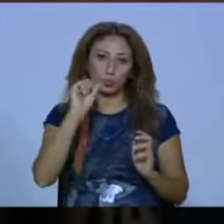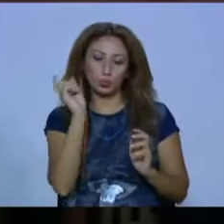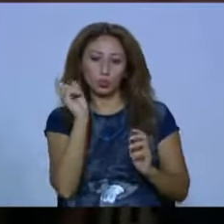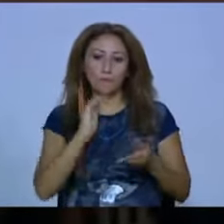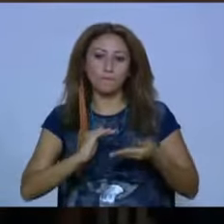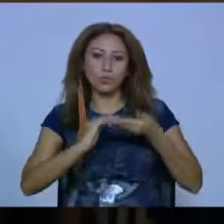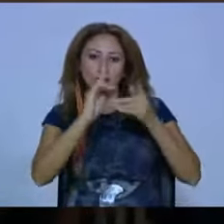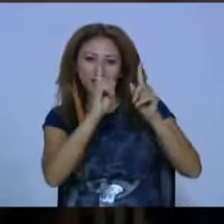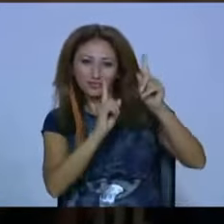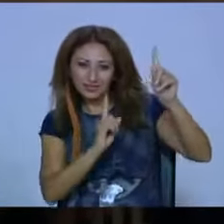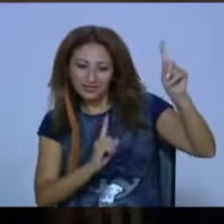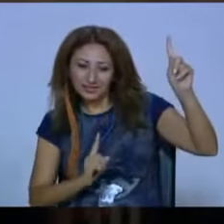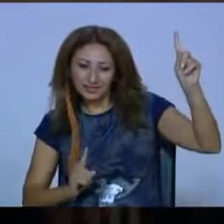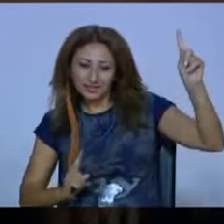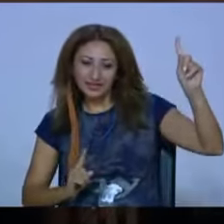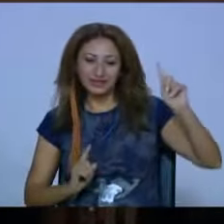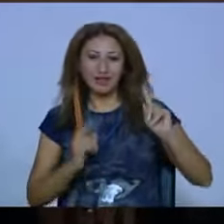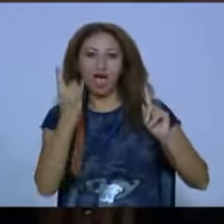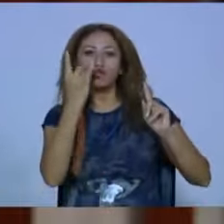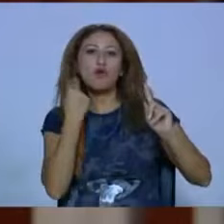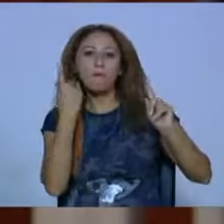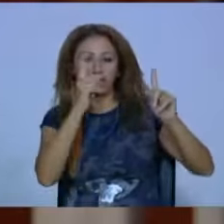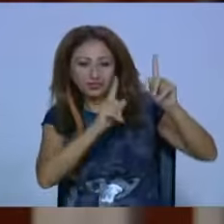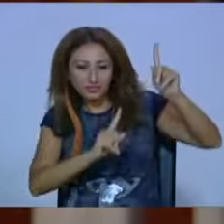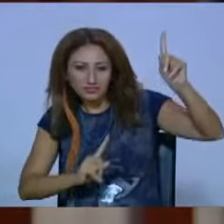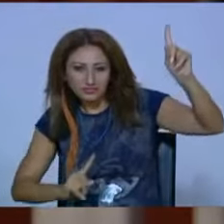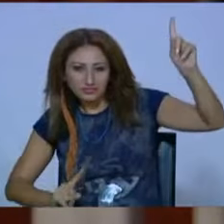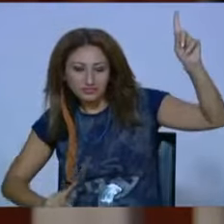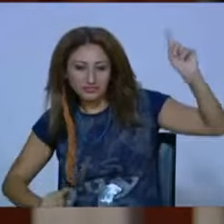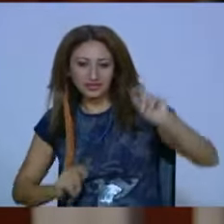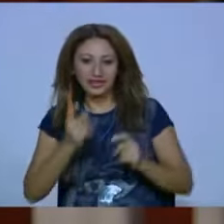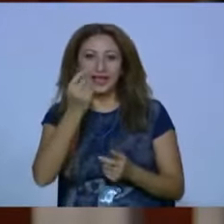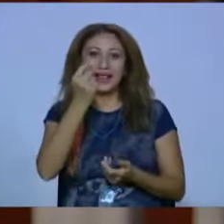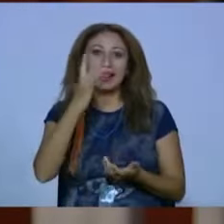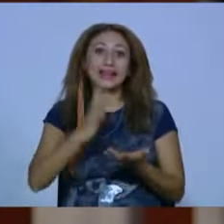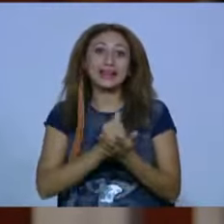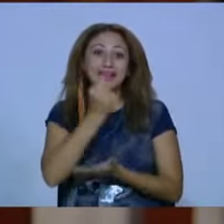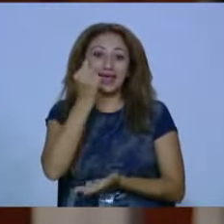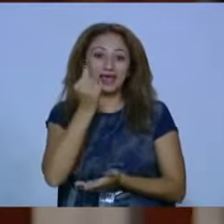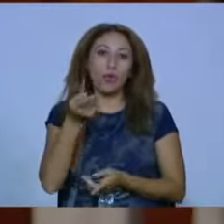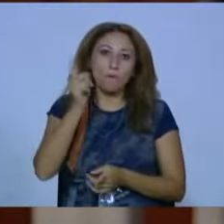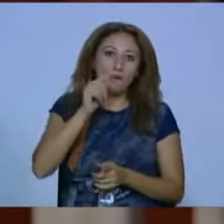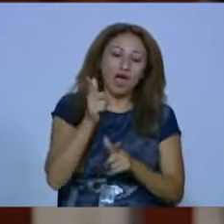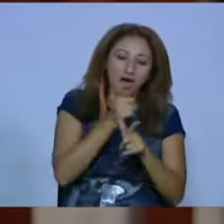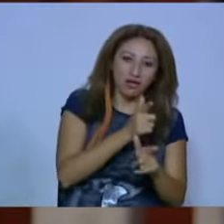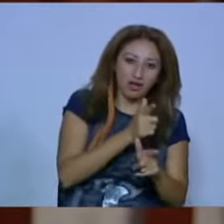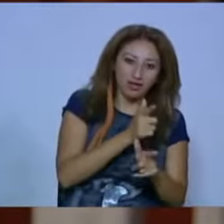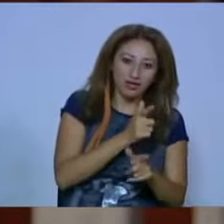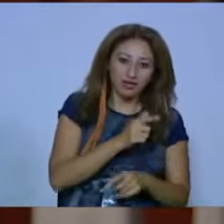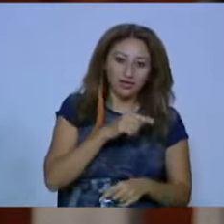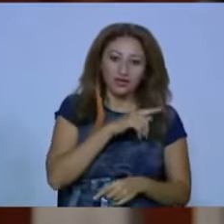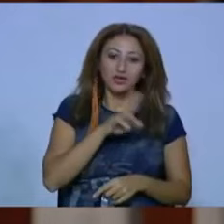مساعد مساعد يعني عاشر في الانتاج وبعد كده في الاخراج. استاذ نور